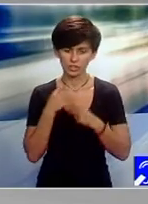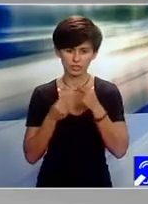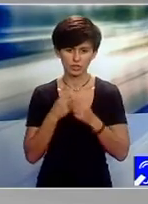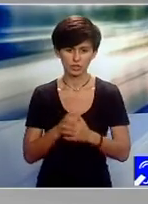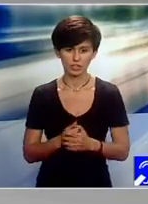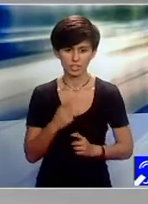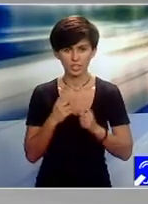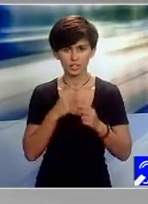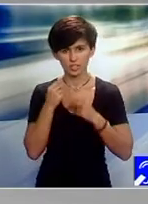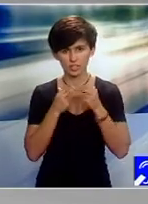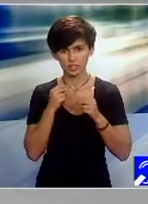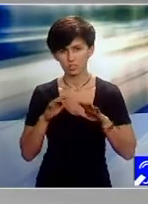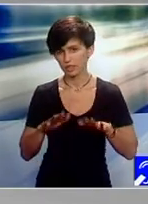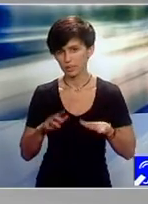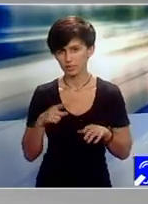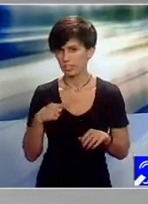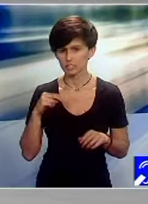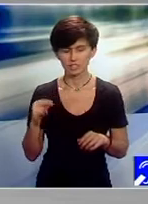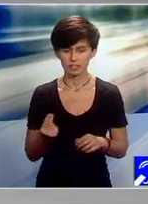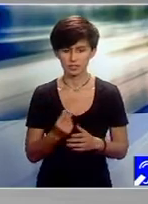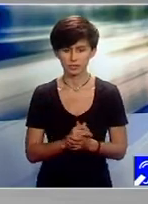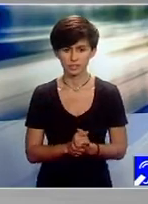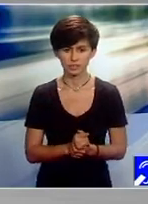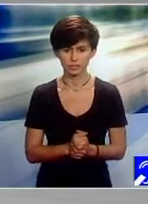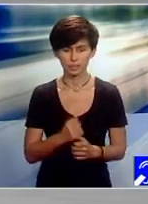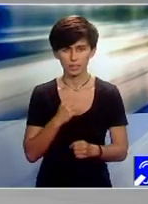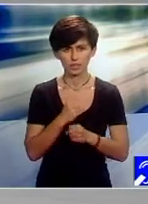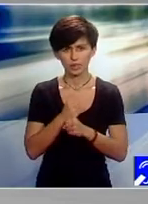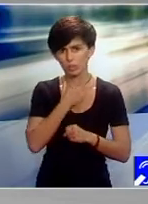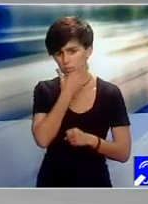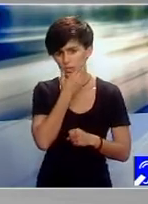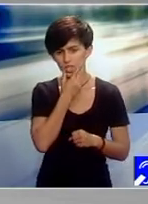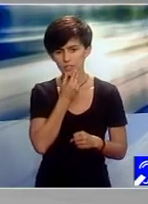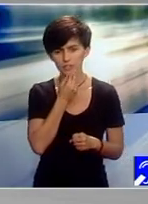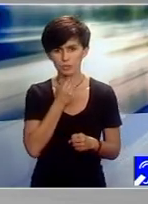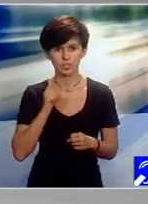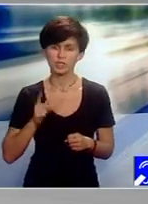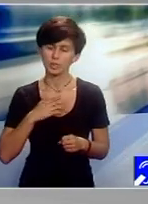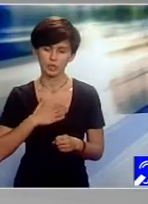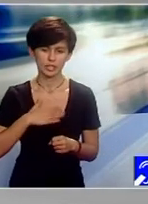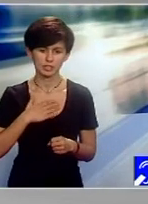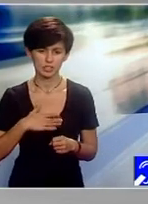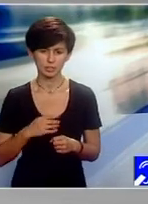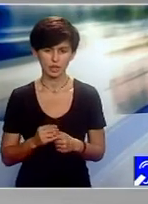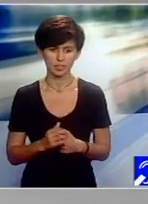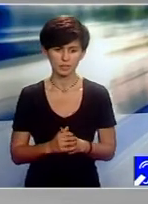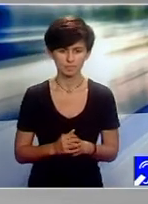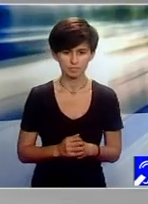Dacă jucăm așa, excepțional. E o muncă frumoasă. Trebuie să-ți placă. Trebuie să-ți placă